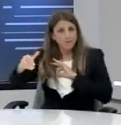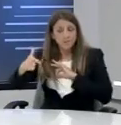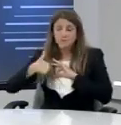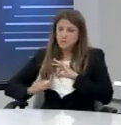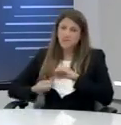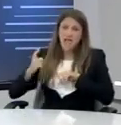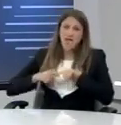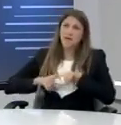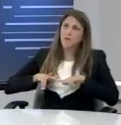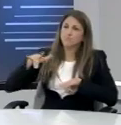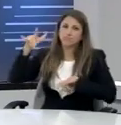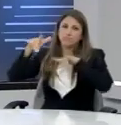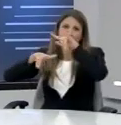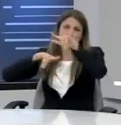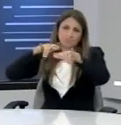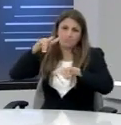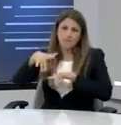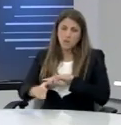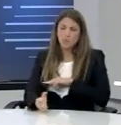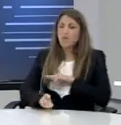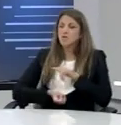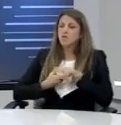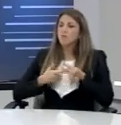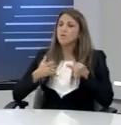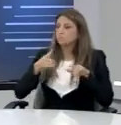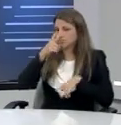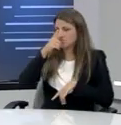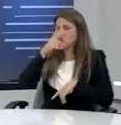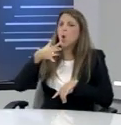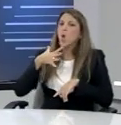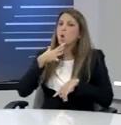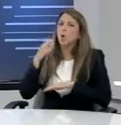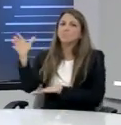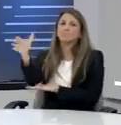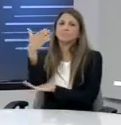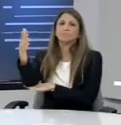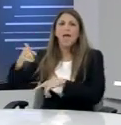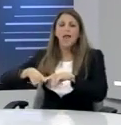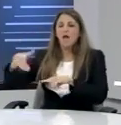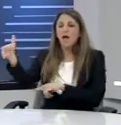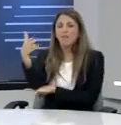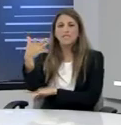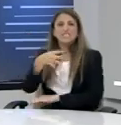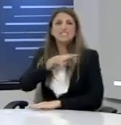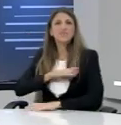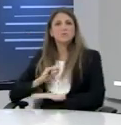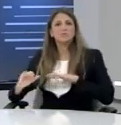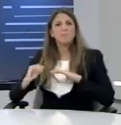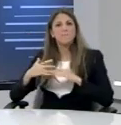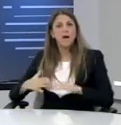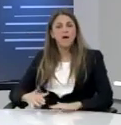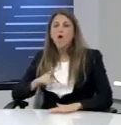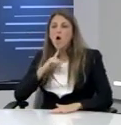Είμαστε περήφανοι διότι υπερασπιστήκαμε το πατριωτικό συμφέρον έτσι όπως η πλειοψηφία της